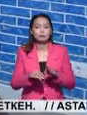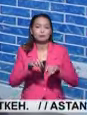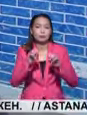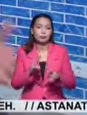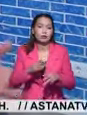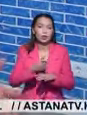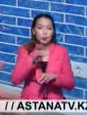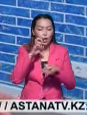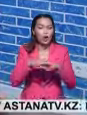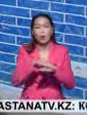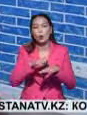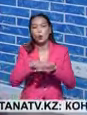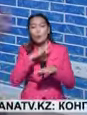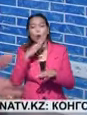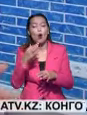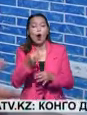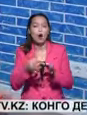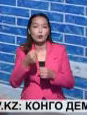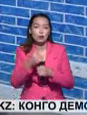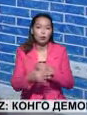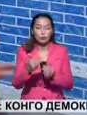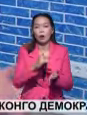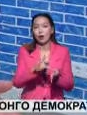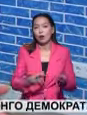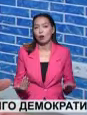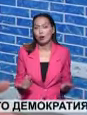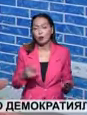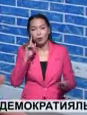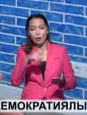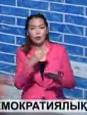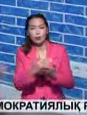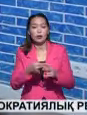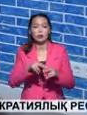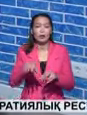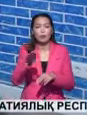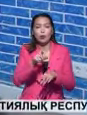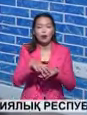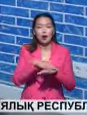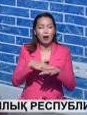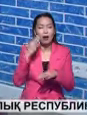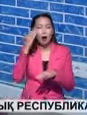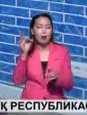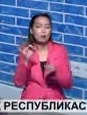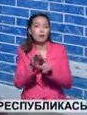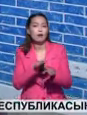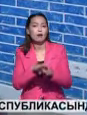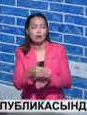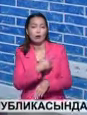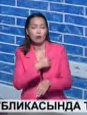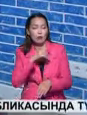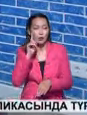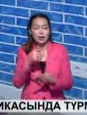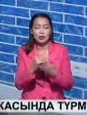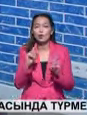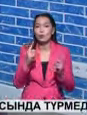Ел тұрғындарының көбі аудан орталықтары мен қалаларда тұратынын ескерсек, бұл сол халықтың арман мақсаттарының орындалғаны деп білуіміз керек. Себебі